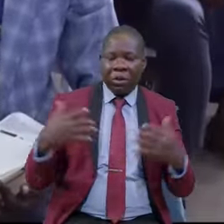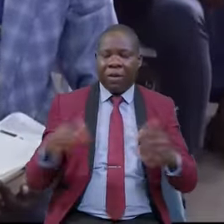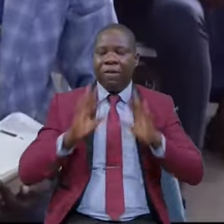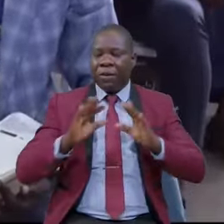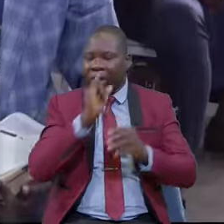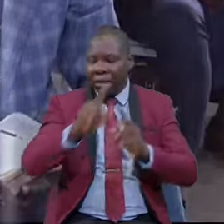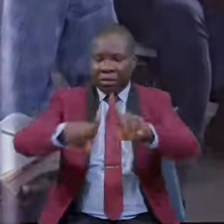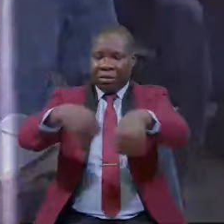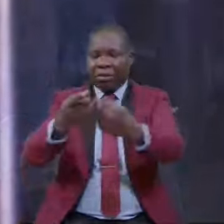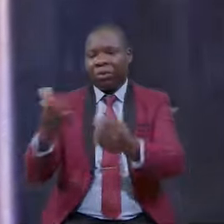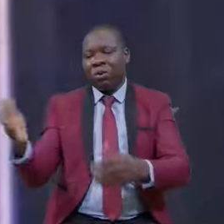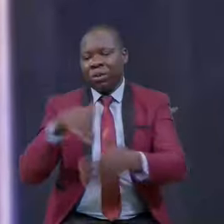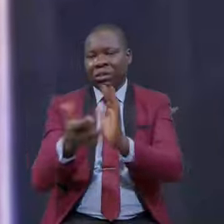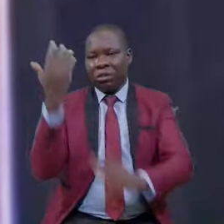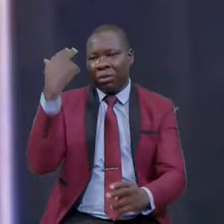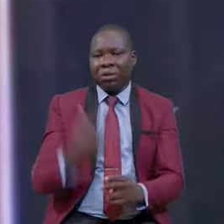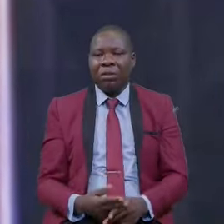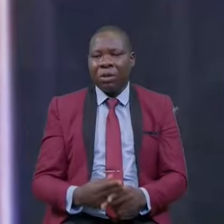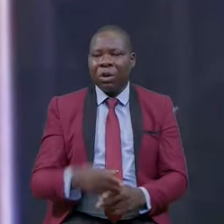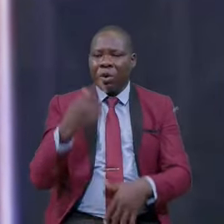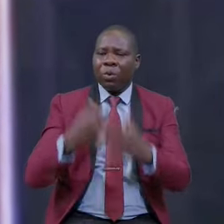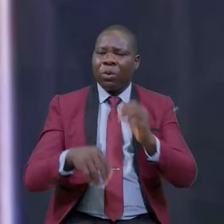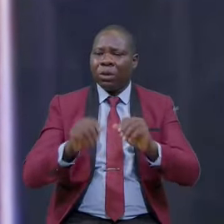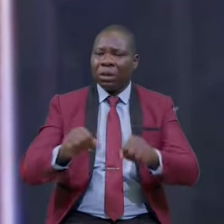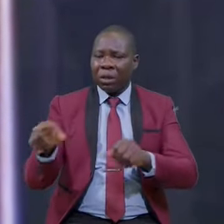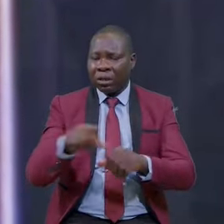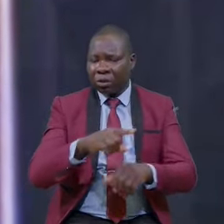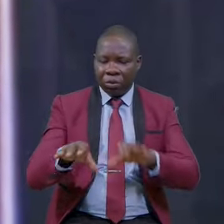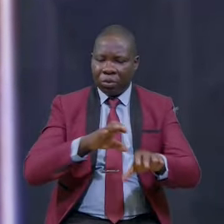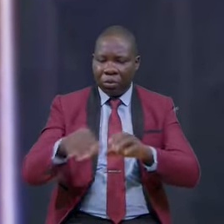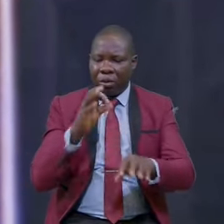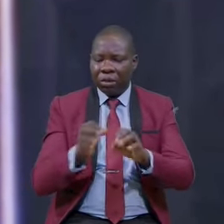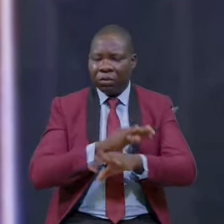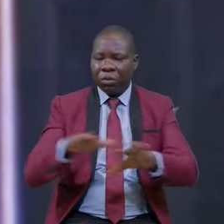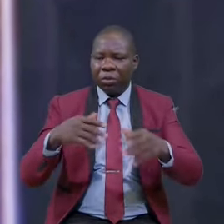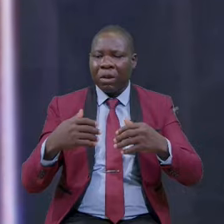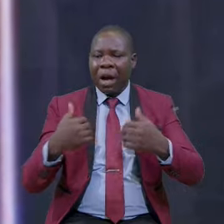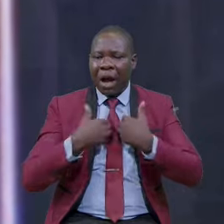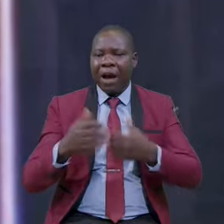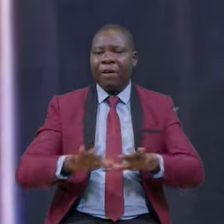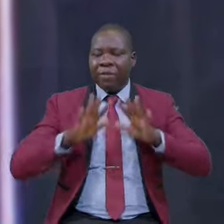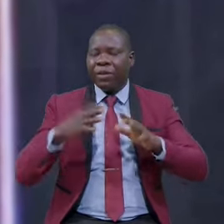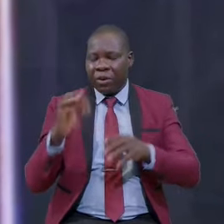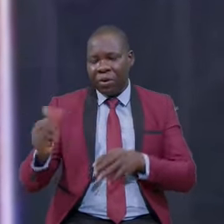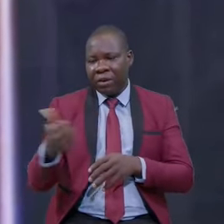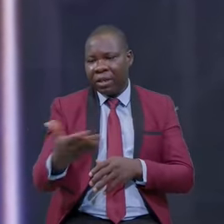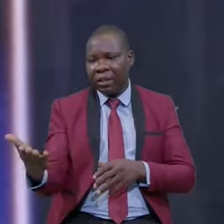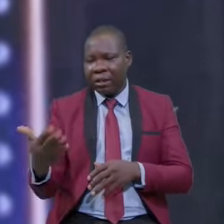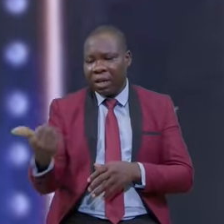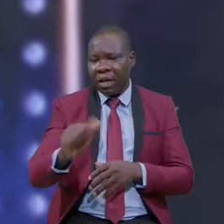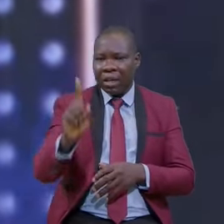Qu'est-ce que tu peux faire si tu n'avais aucune crainte de rien du tout et de personne, de toute situation dans la